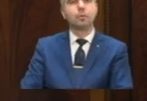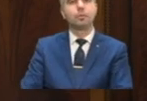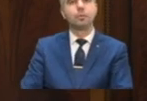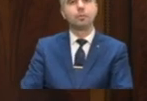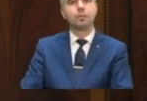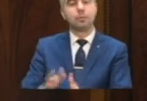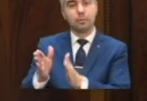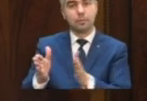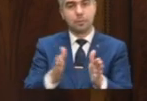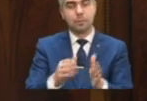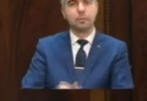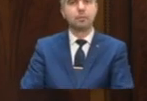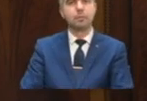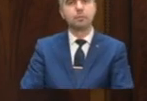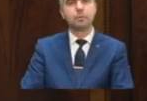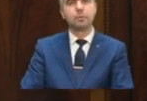كاين ايضا